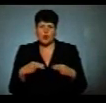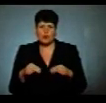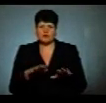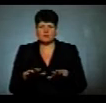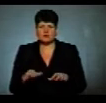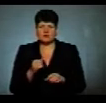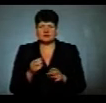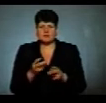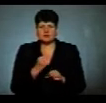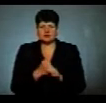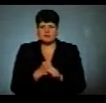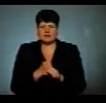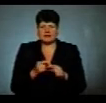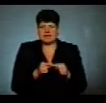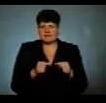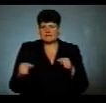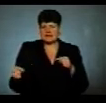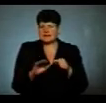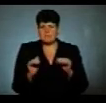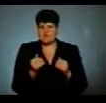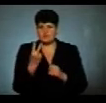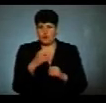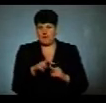рекомендовано зробити торгові місця на відстані не менше 2 метрів.